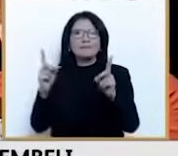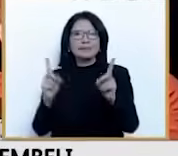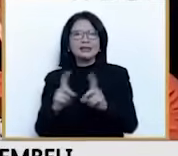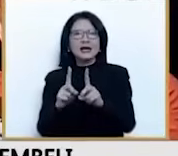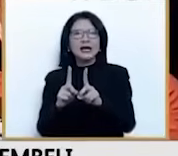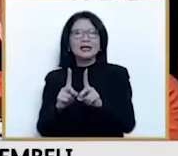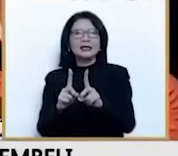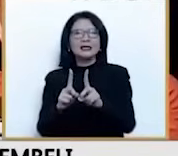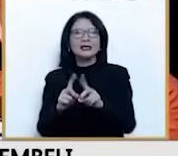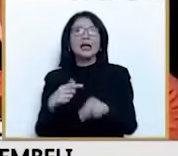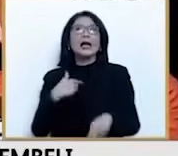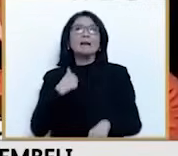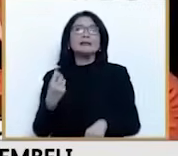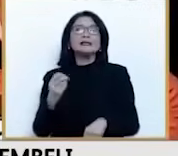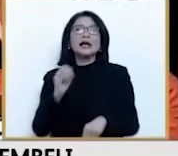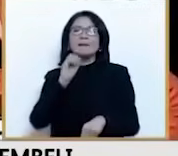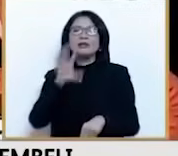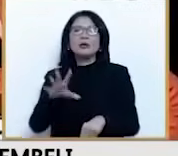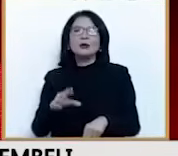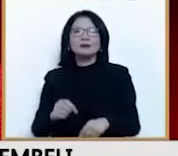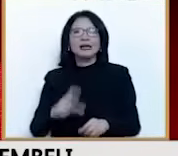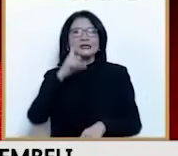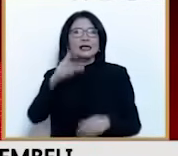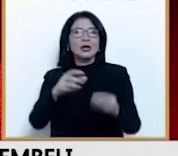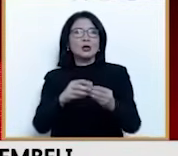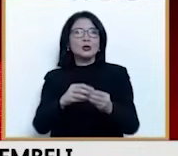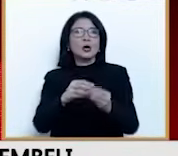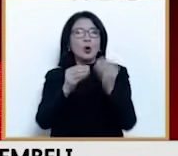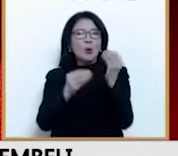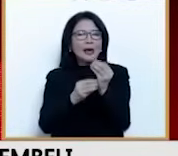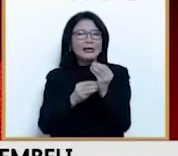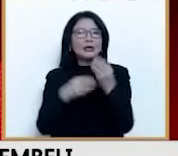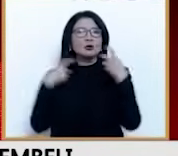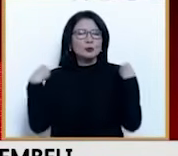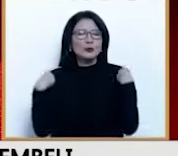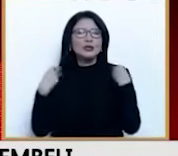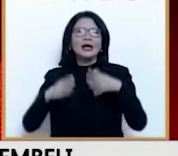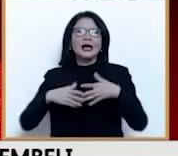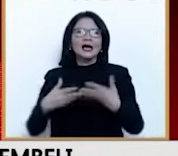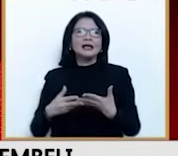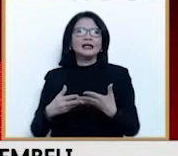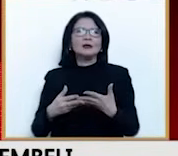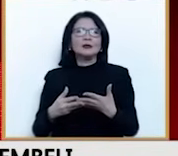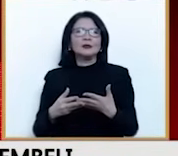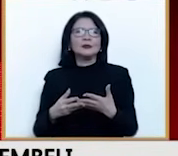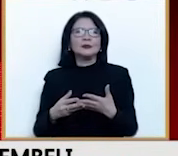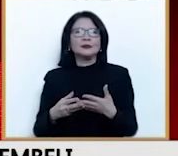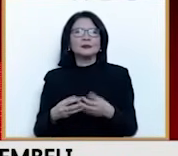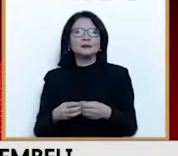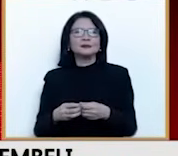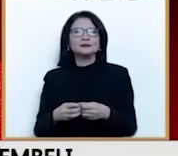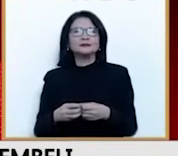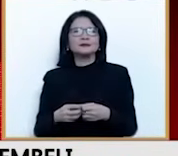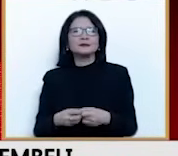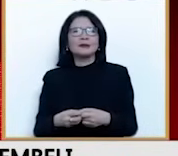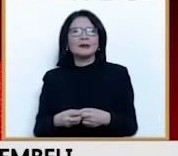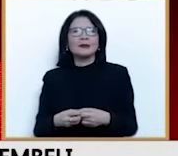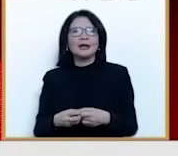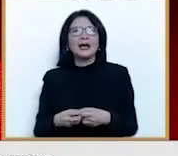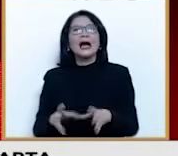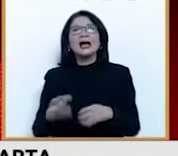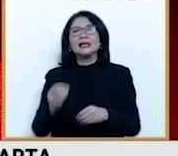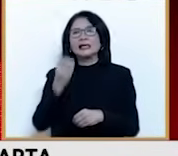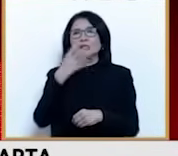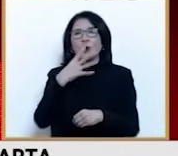juga yang bisa menjawab adalah calon wakil gubernur dan juga calon wakil gubernur yang dituju. Iya, dan